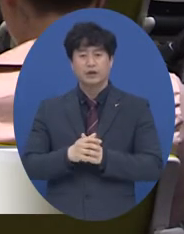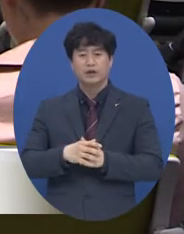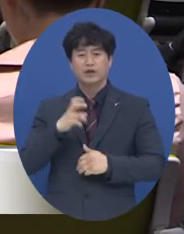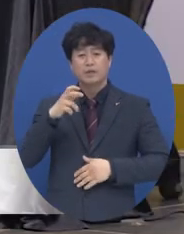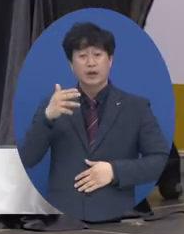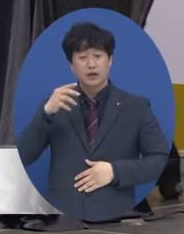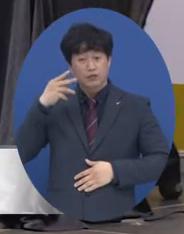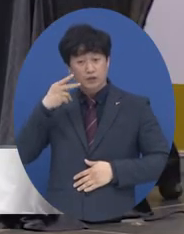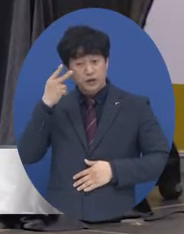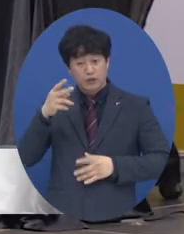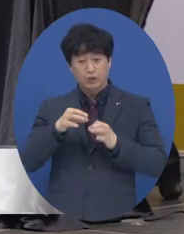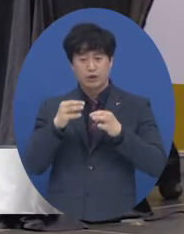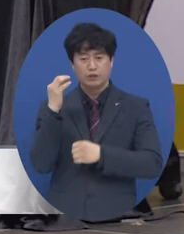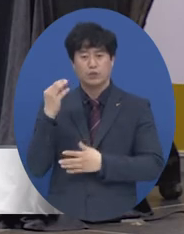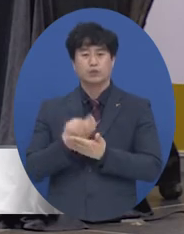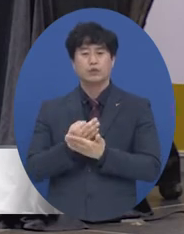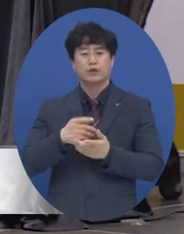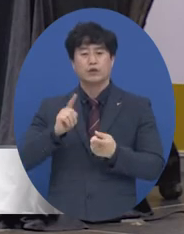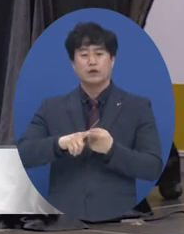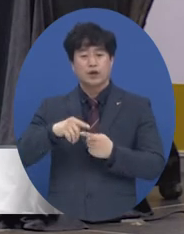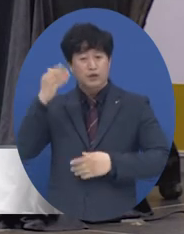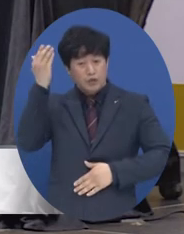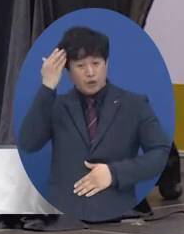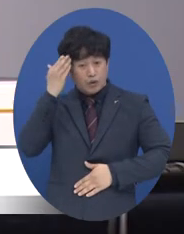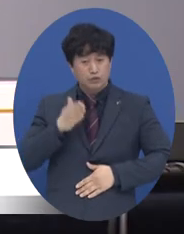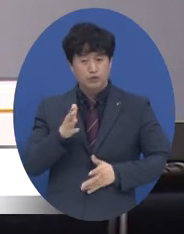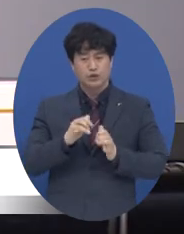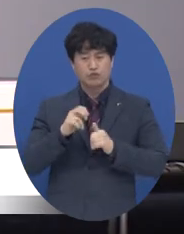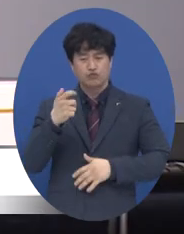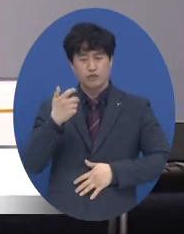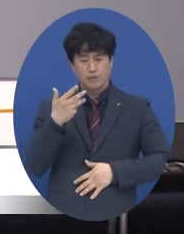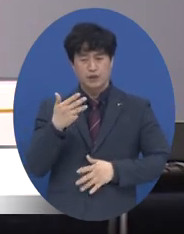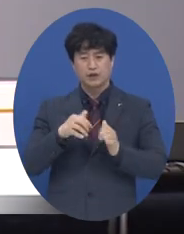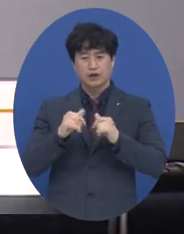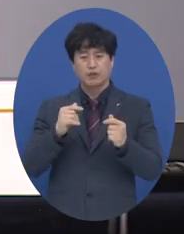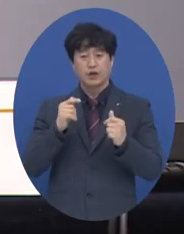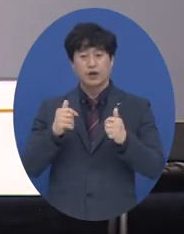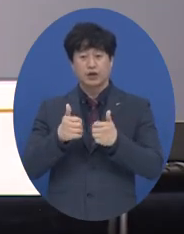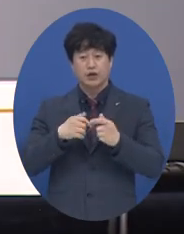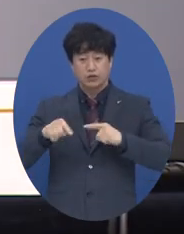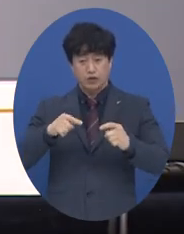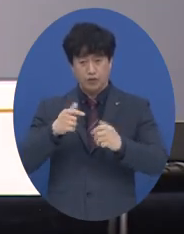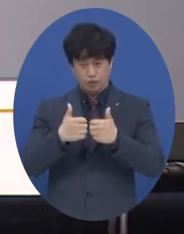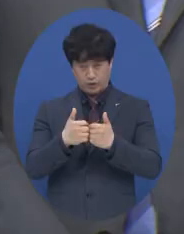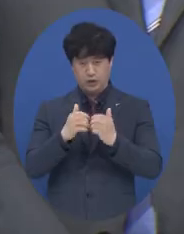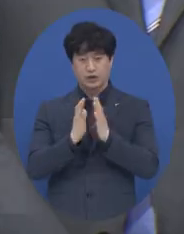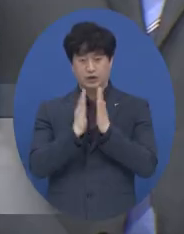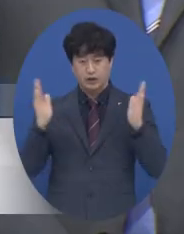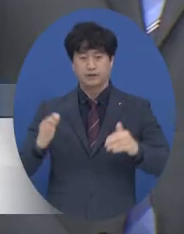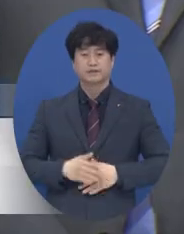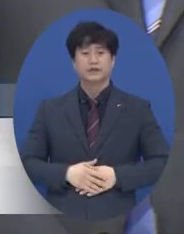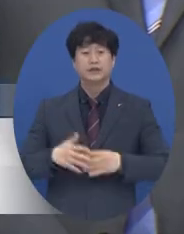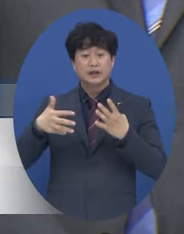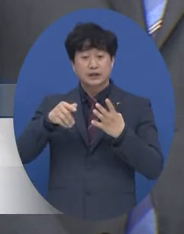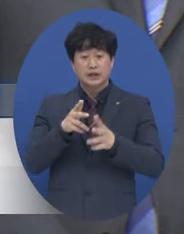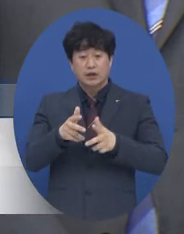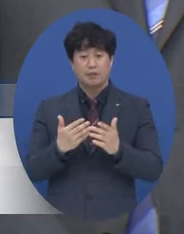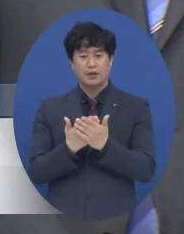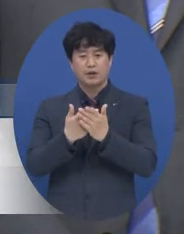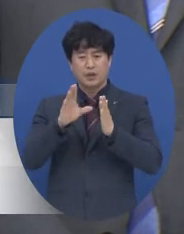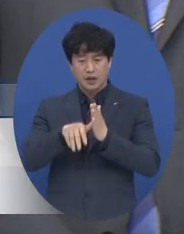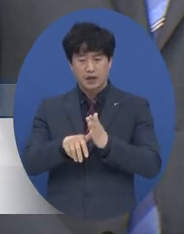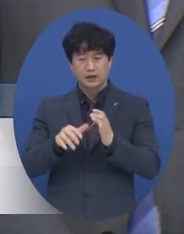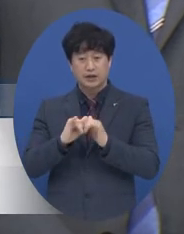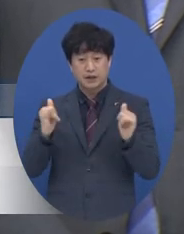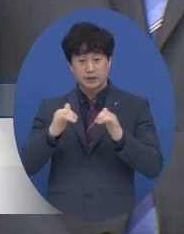기본소득 아 주제로 국내외 석학과 전문가 68명이 정책 토론을 벌입니다 삭삭 산업혁명 시대 사람을